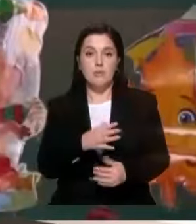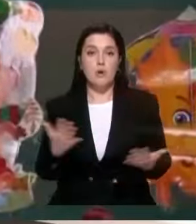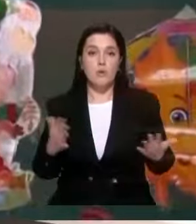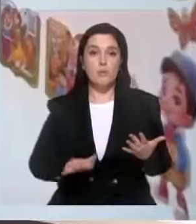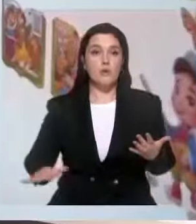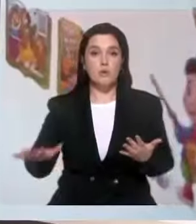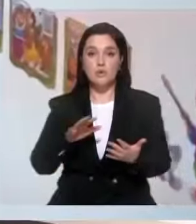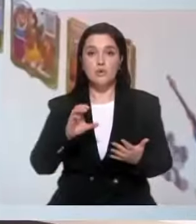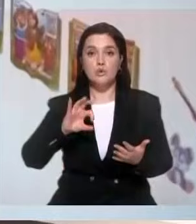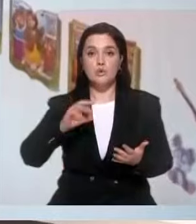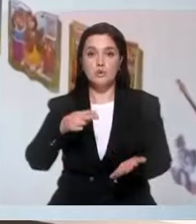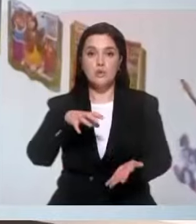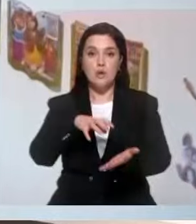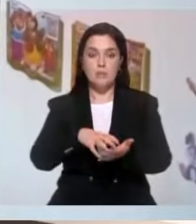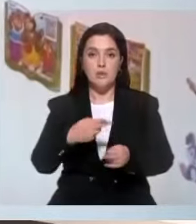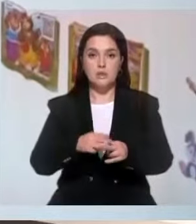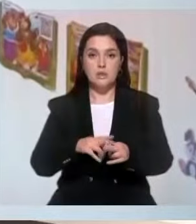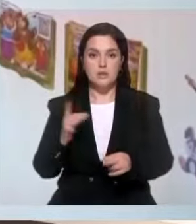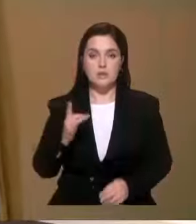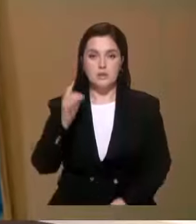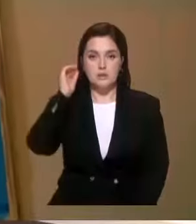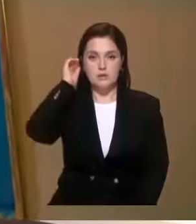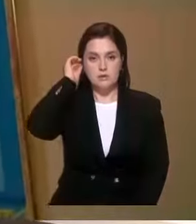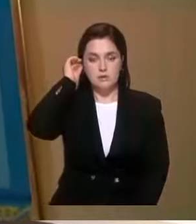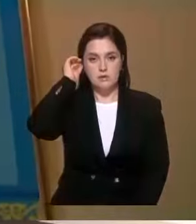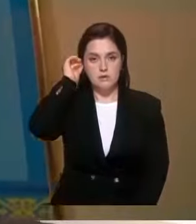возведут соц объект на этот